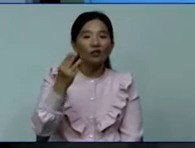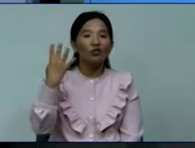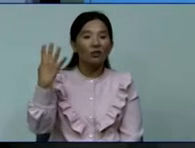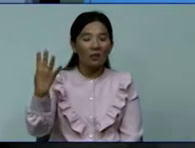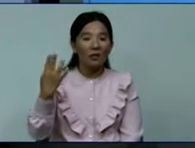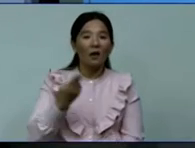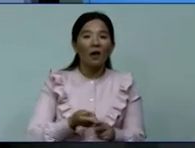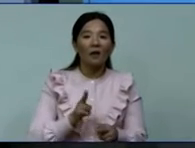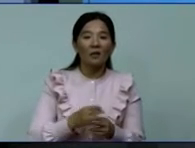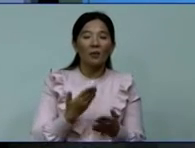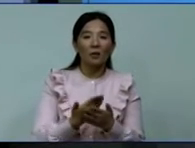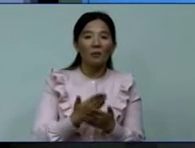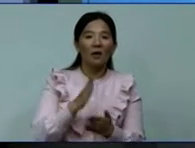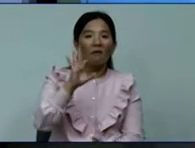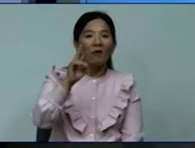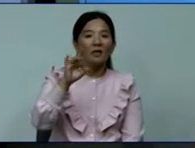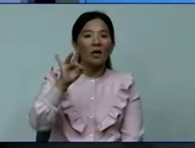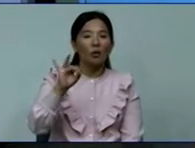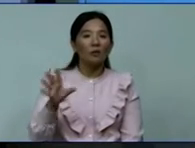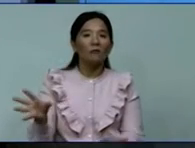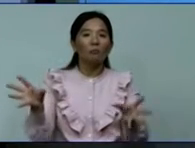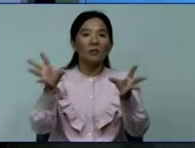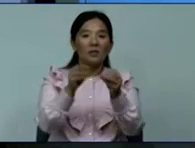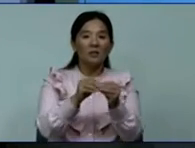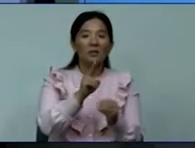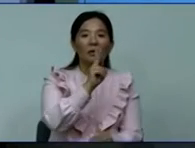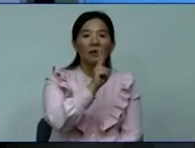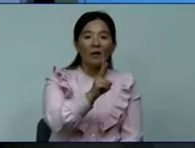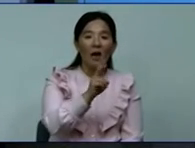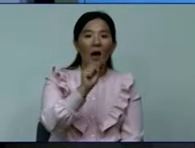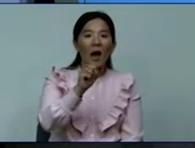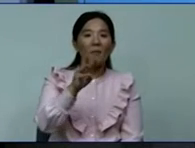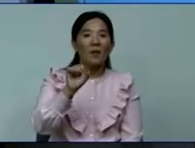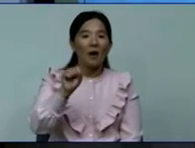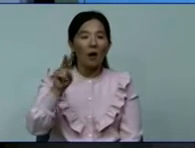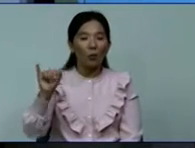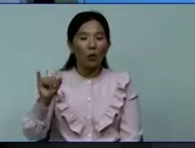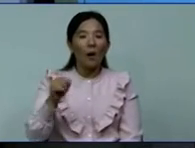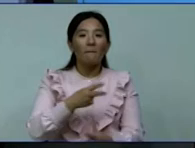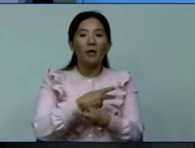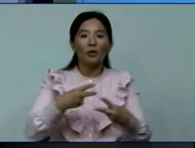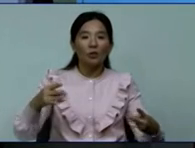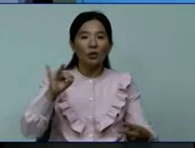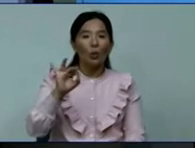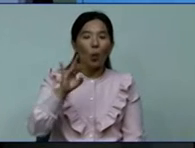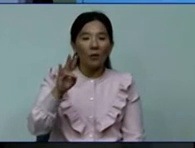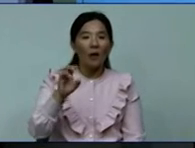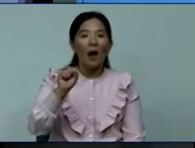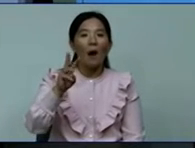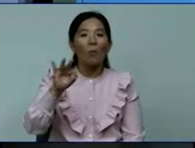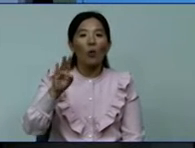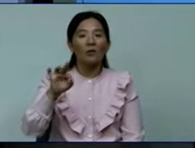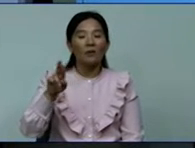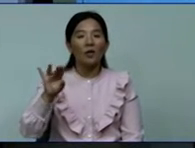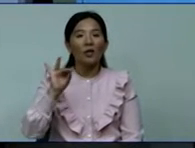NH4, то есть водород присоединился к аммиаку, получился ион аммония, и